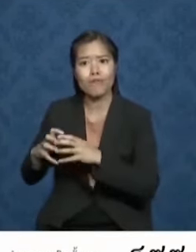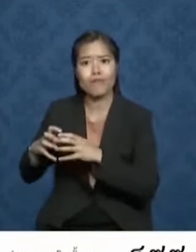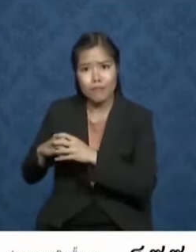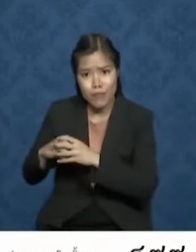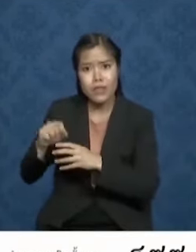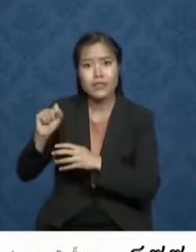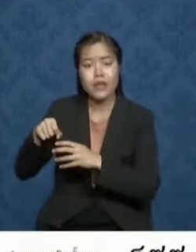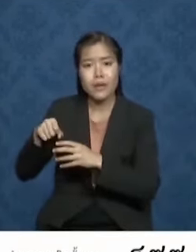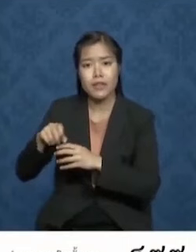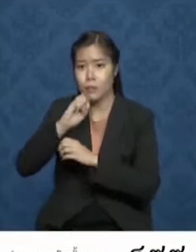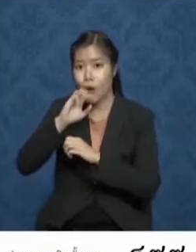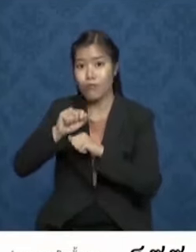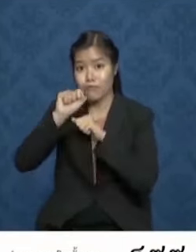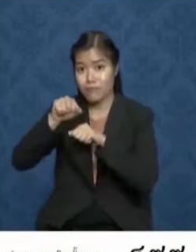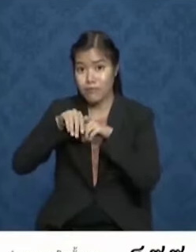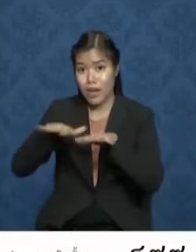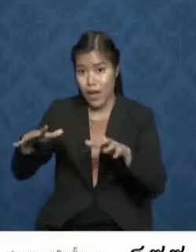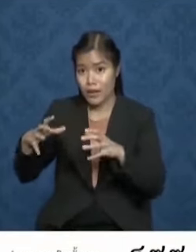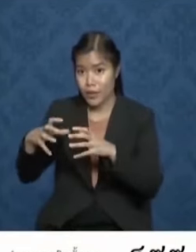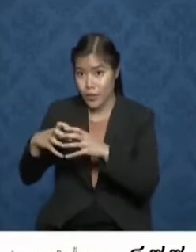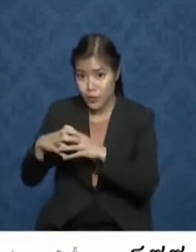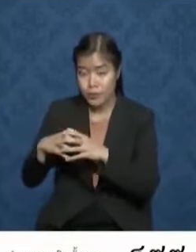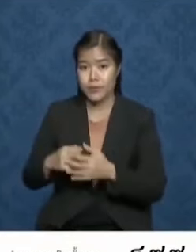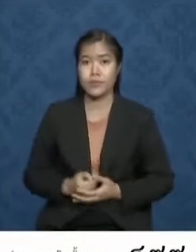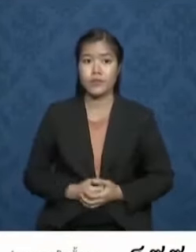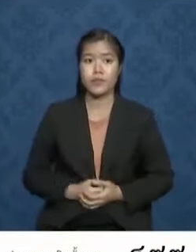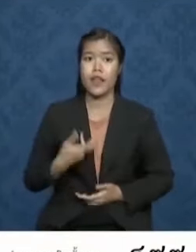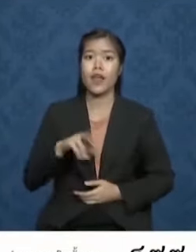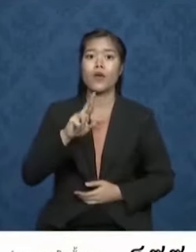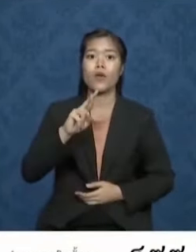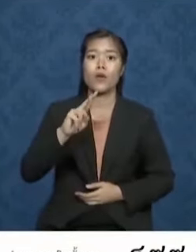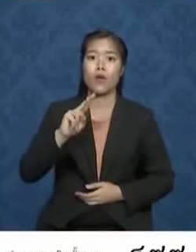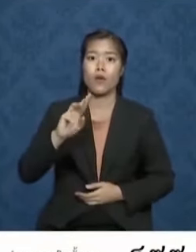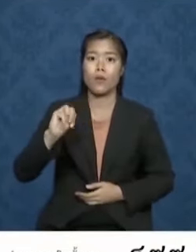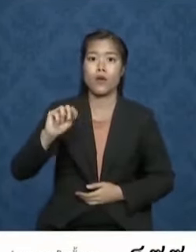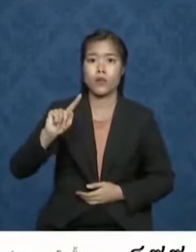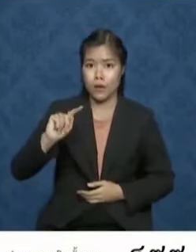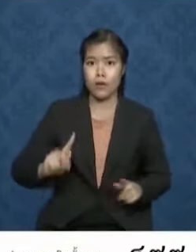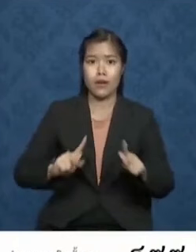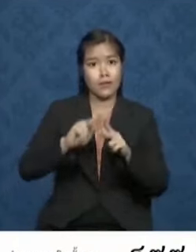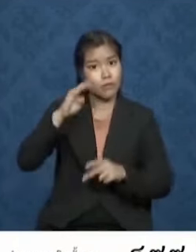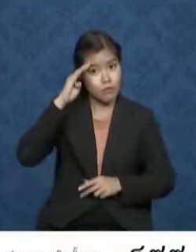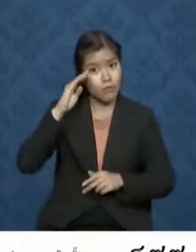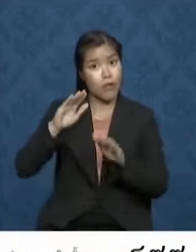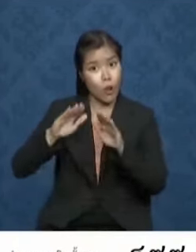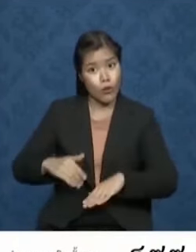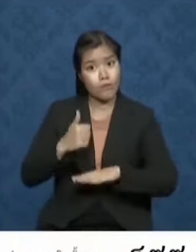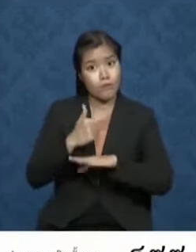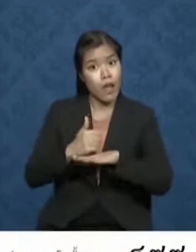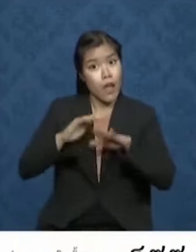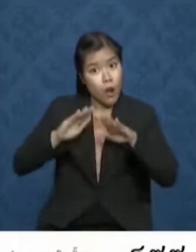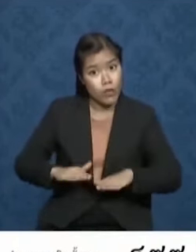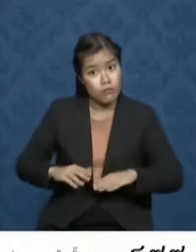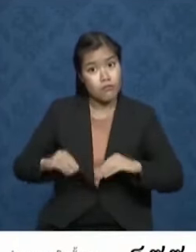ทัพที่ออกมาประกาศแล้วท่านสุทินยังจะดำเนินนโยบายลดจำนวนนายพลมั้ยครับหรือท่าน